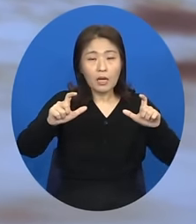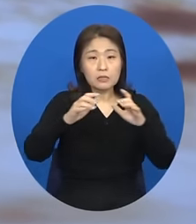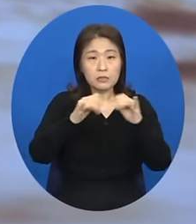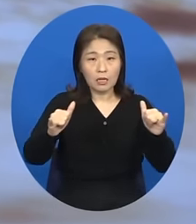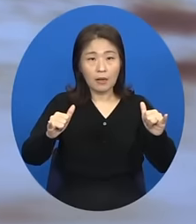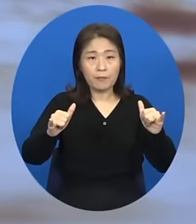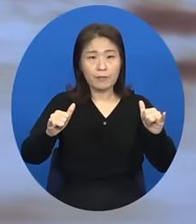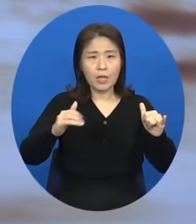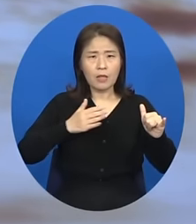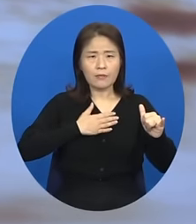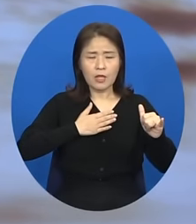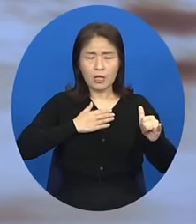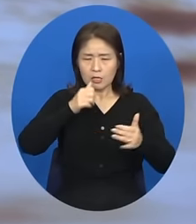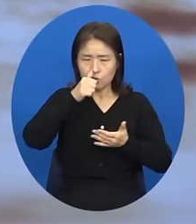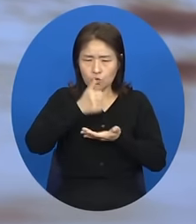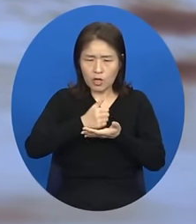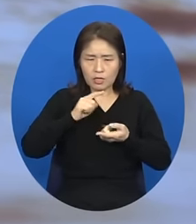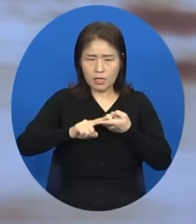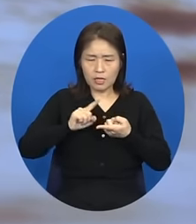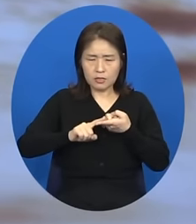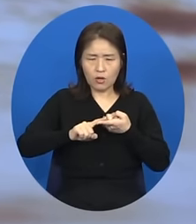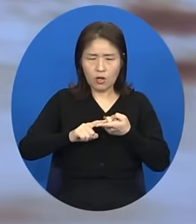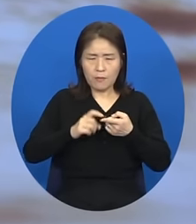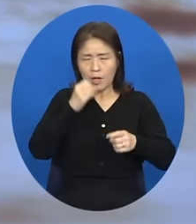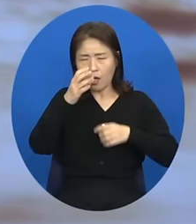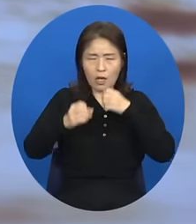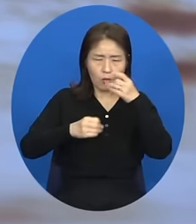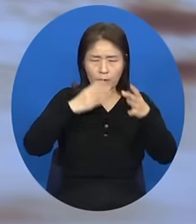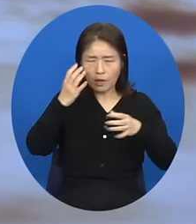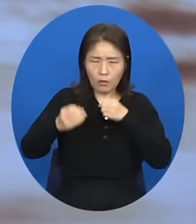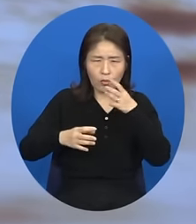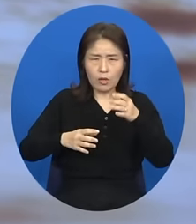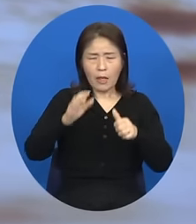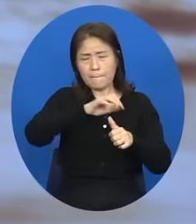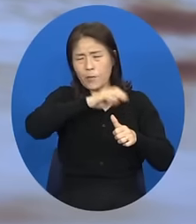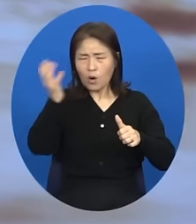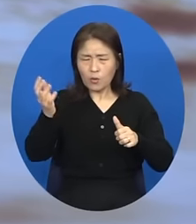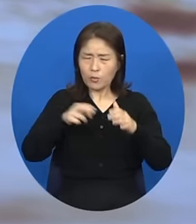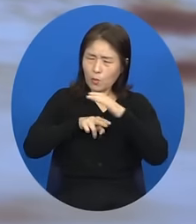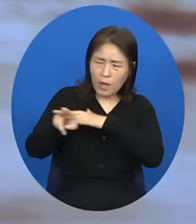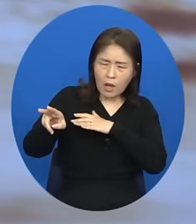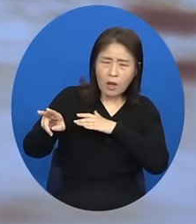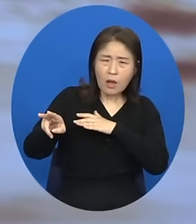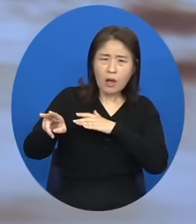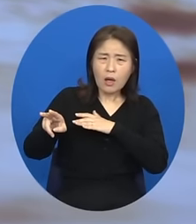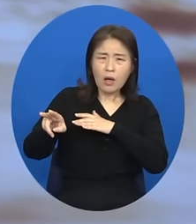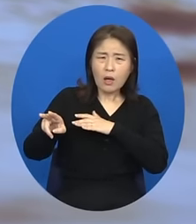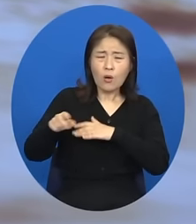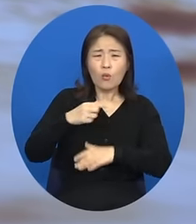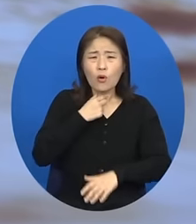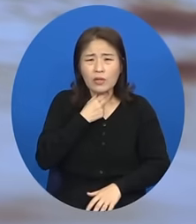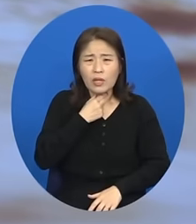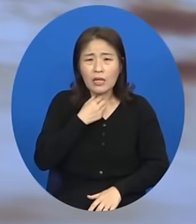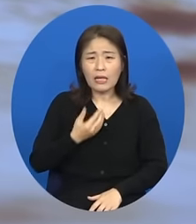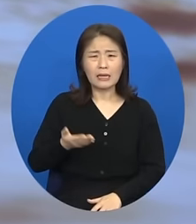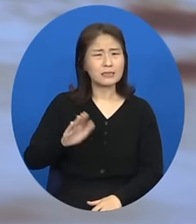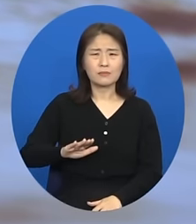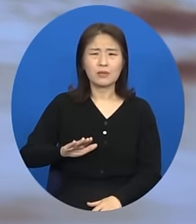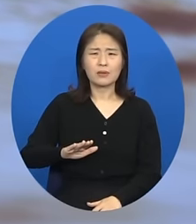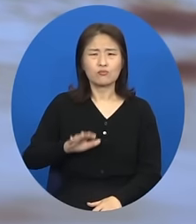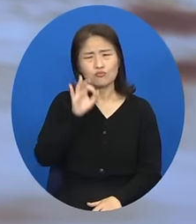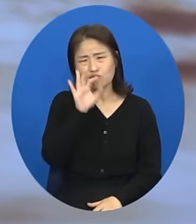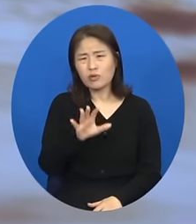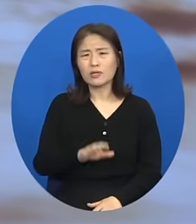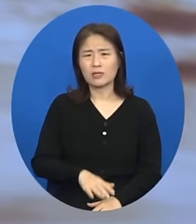죄를 고백하고 벗어나려고 해도 유죄 선언 받은 사람이에요. 벗어날 수 없다는 거예요.